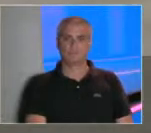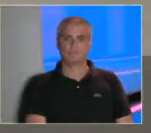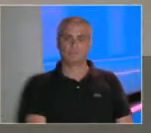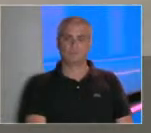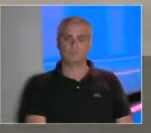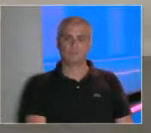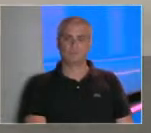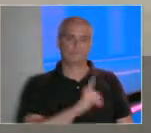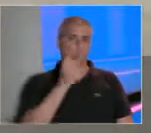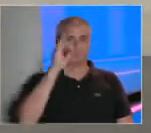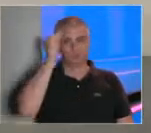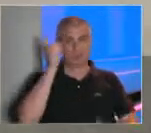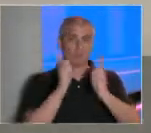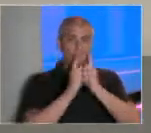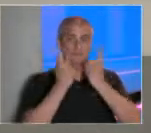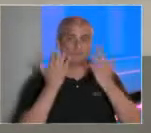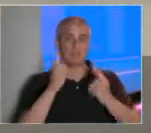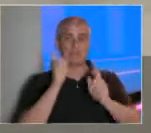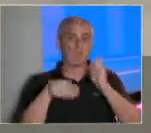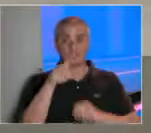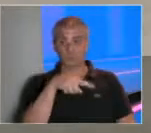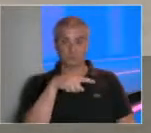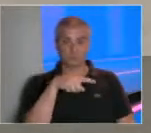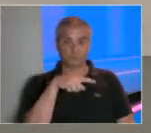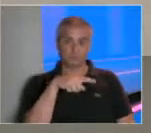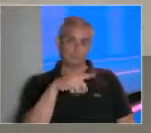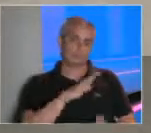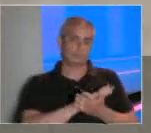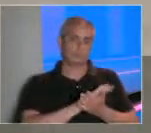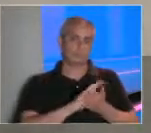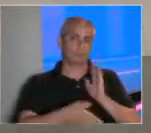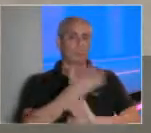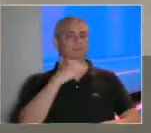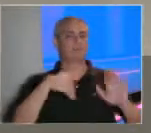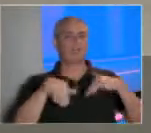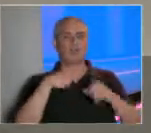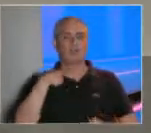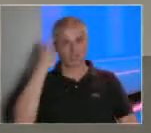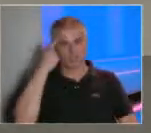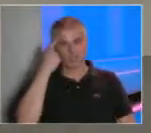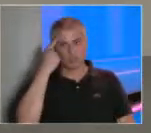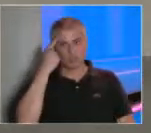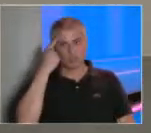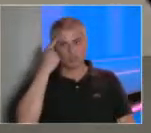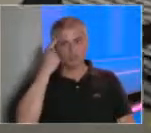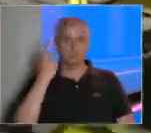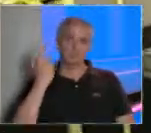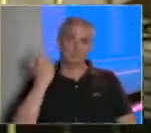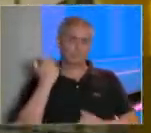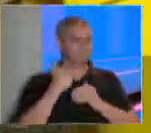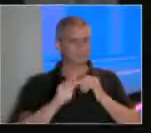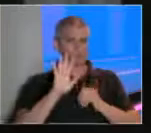כי ברגע שהאנשים פשוט התחילו לצאת לרחובות, אני חושב שזה בסביבות סוף